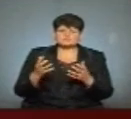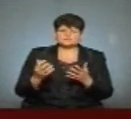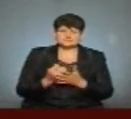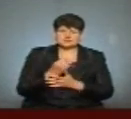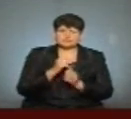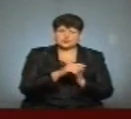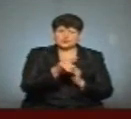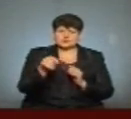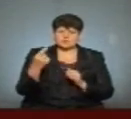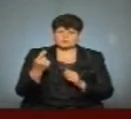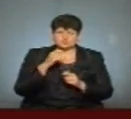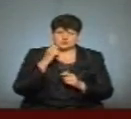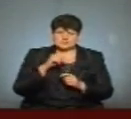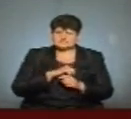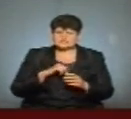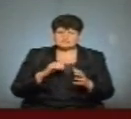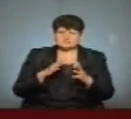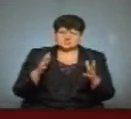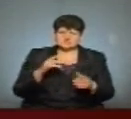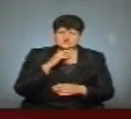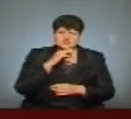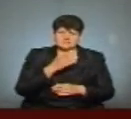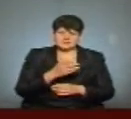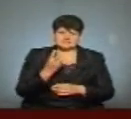кожній області України. Найбільше у Чернівецькій –